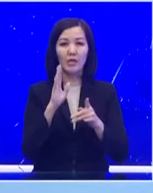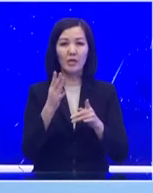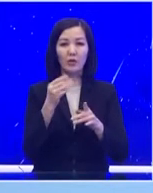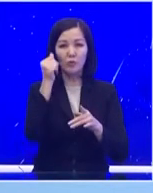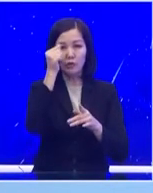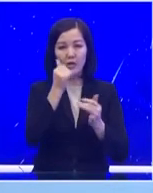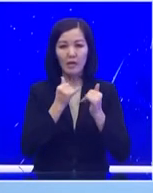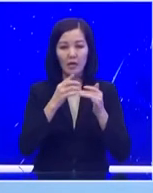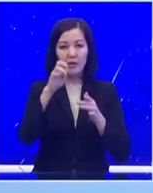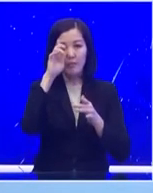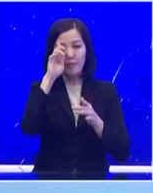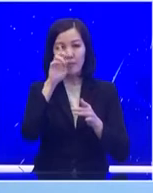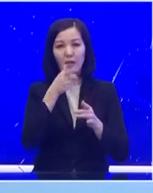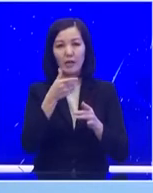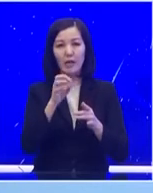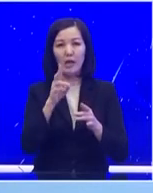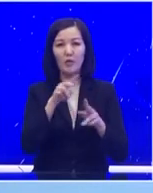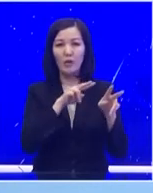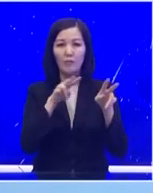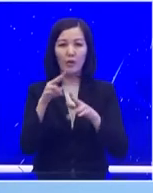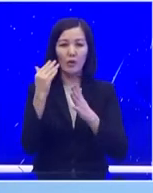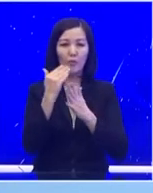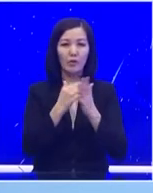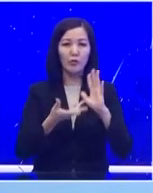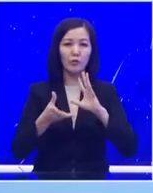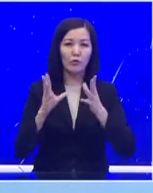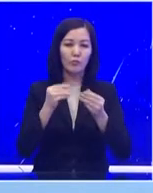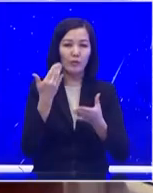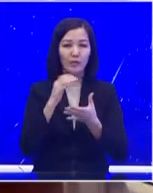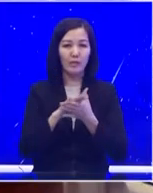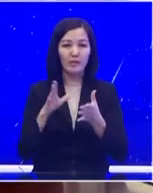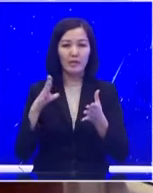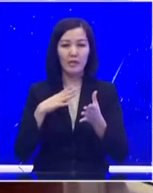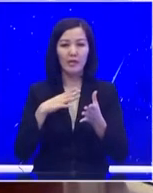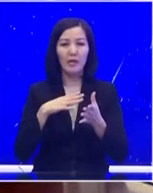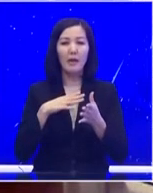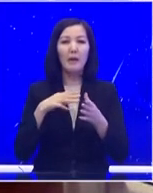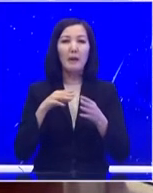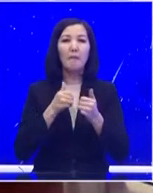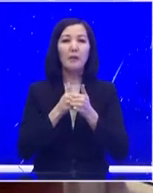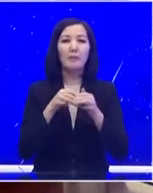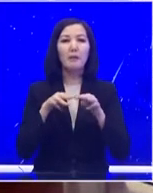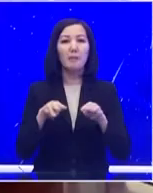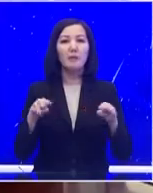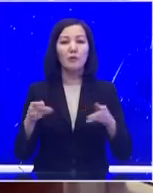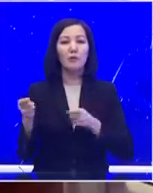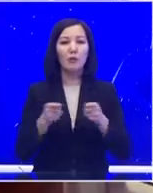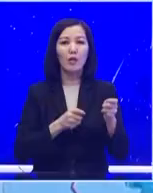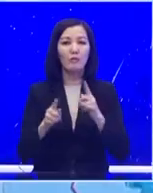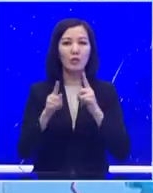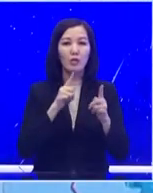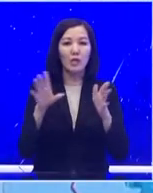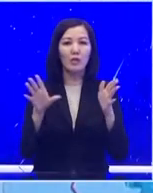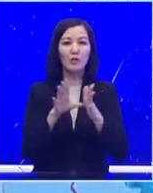жылға арналған мемлекеттік геологиялық барлау бағдарламасының тұжырымдамасы таныстырылды. Сонымен қатар, премьер-министрдің төрағалығымен өткен